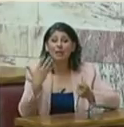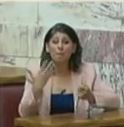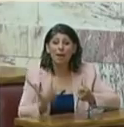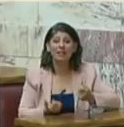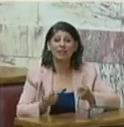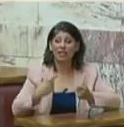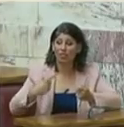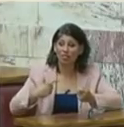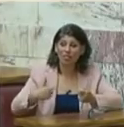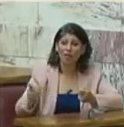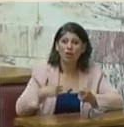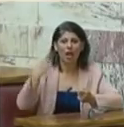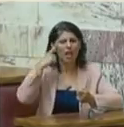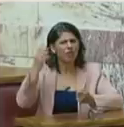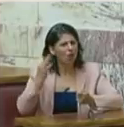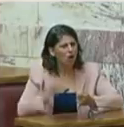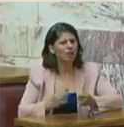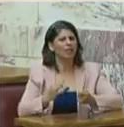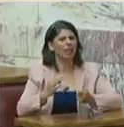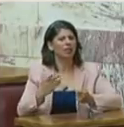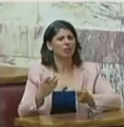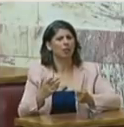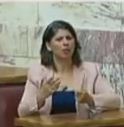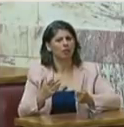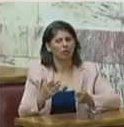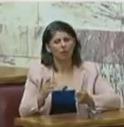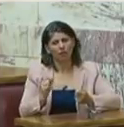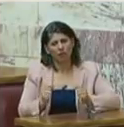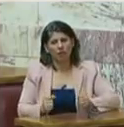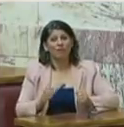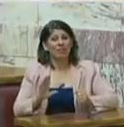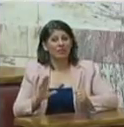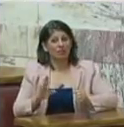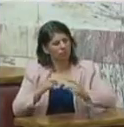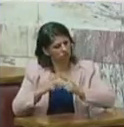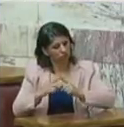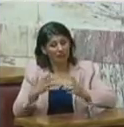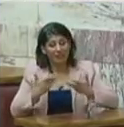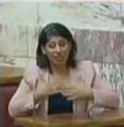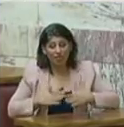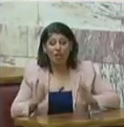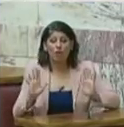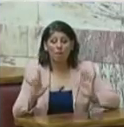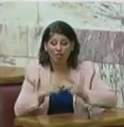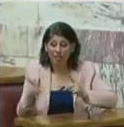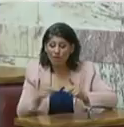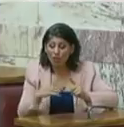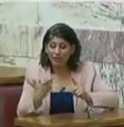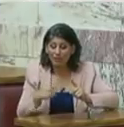μας, ιδεολογικές και πολιτικές, πάνω στο πώς θέλουμε να είναι το παραγωγικό μοντέλο του τόπου.